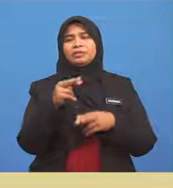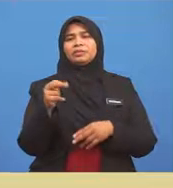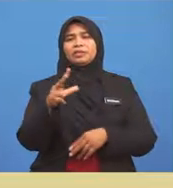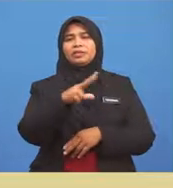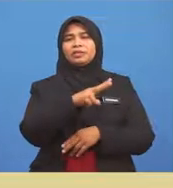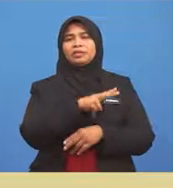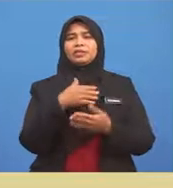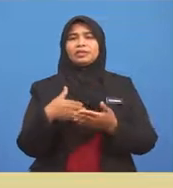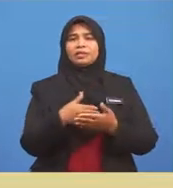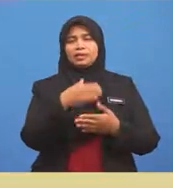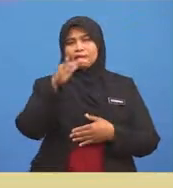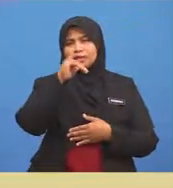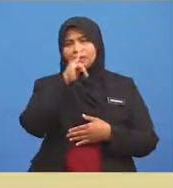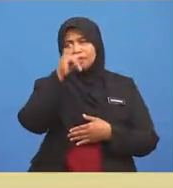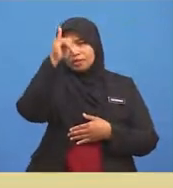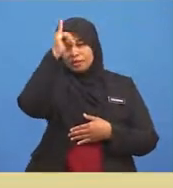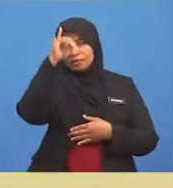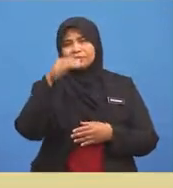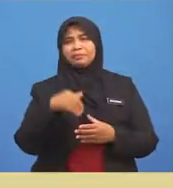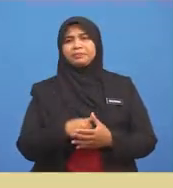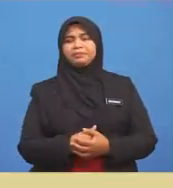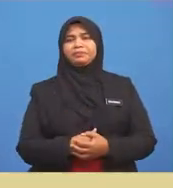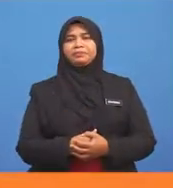yatim dalam bidang ayat hukum.